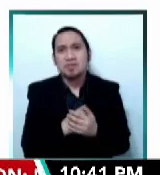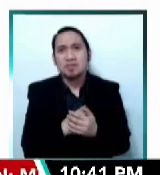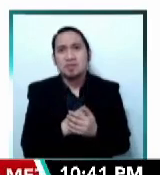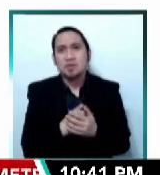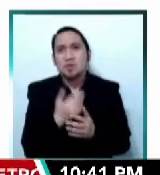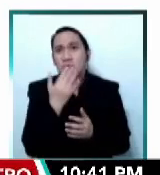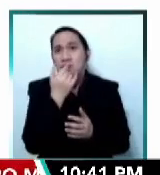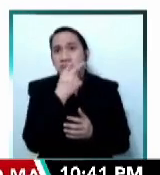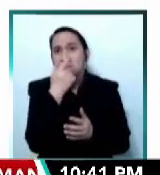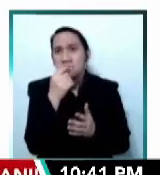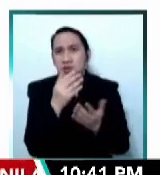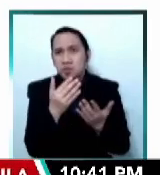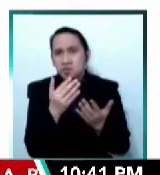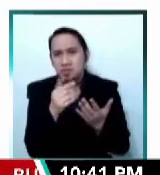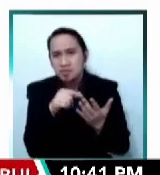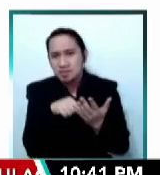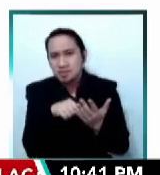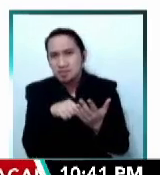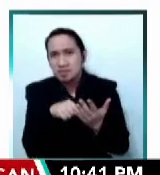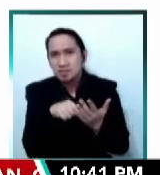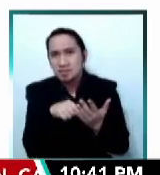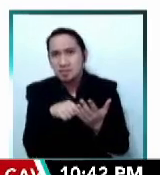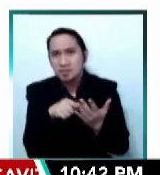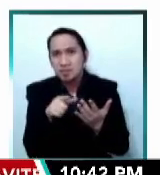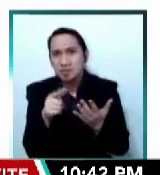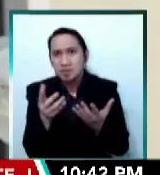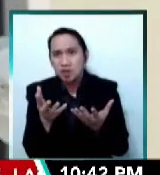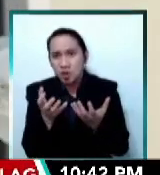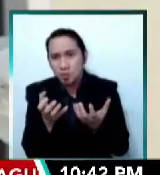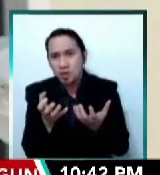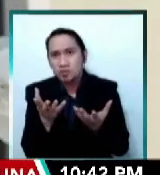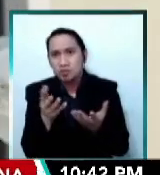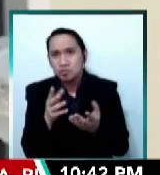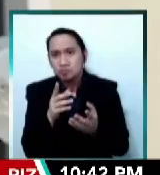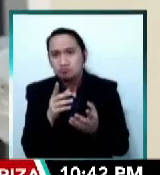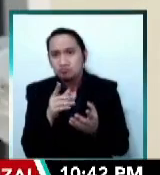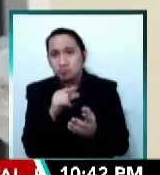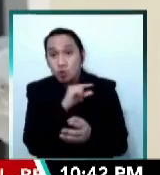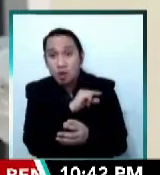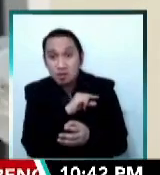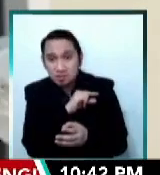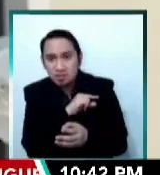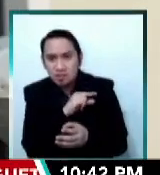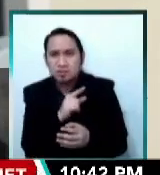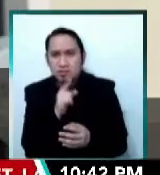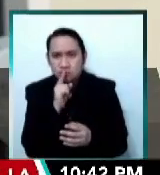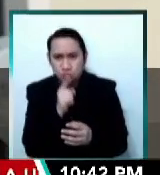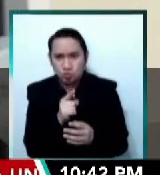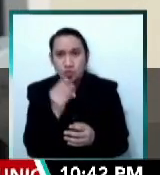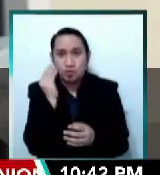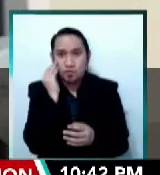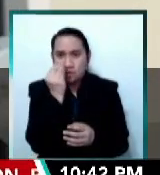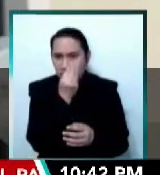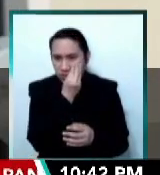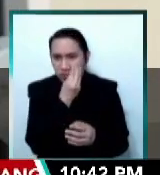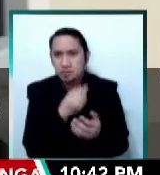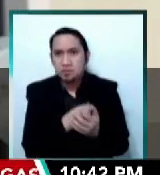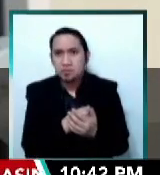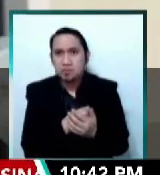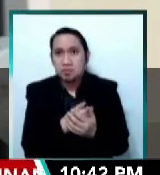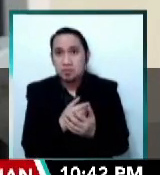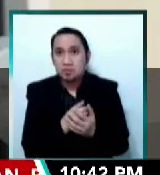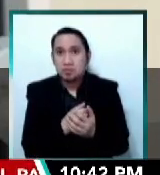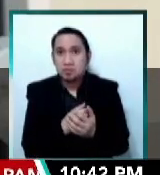yung parang professional. Siyempre, I want to make sure that the quality also of the flowers are okay eh, when I offer it to